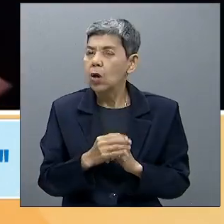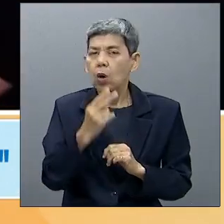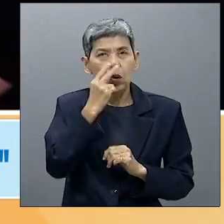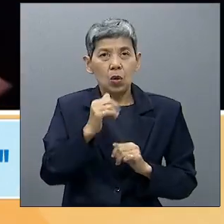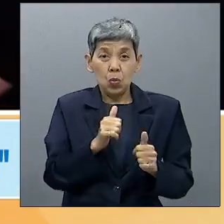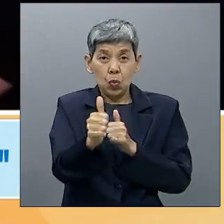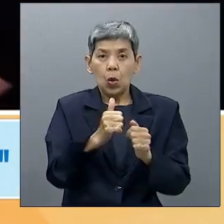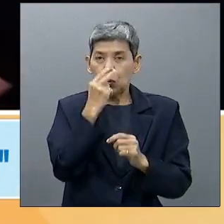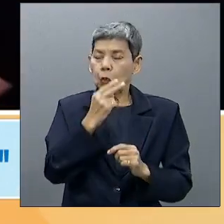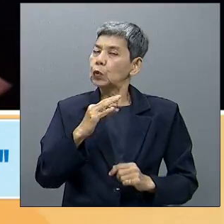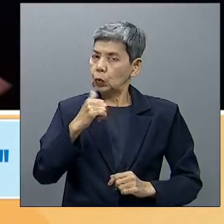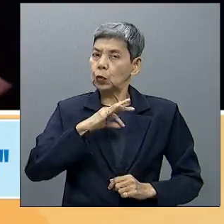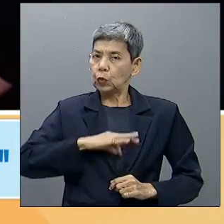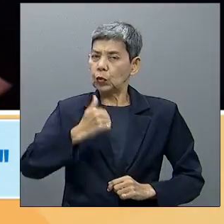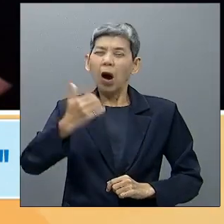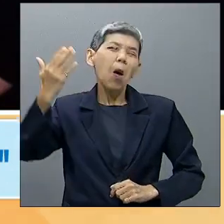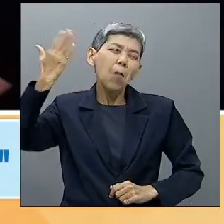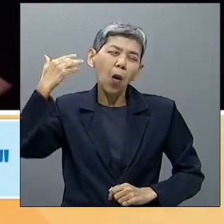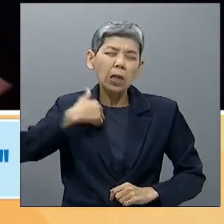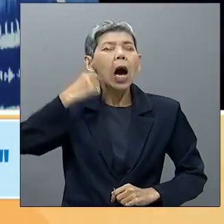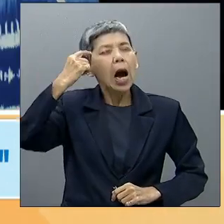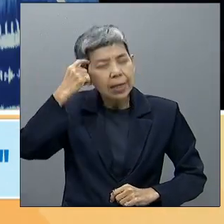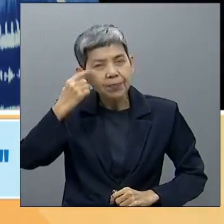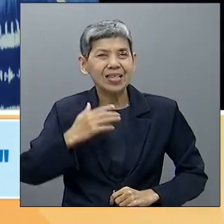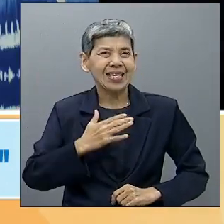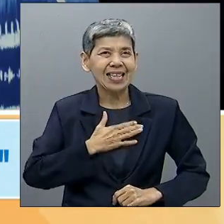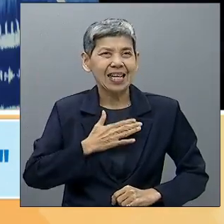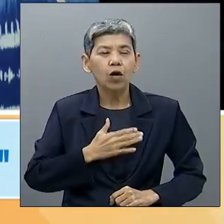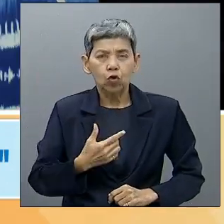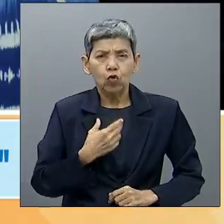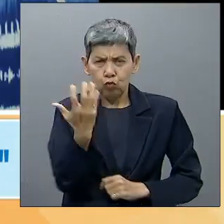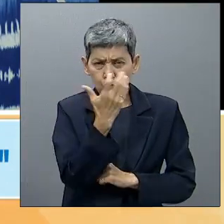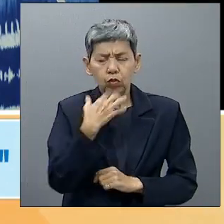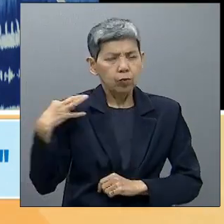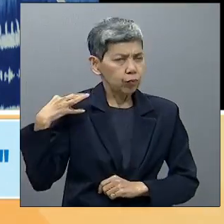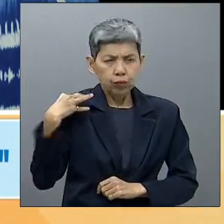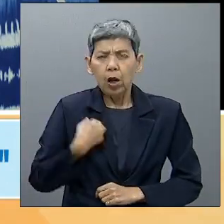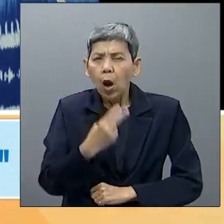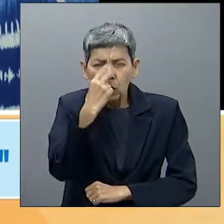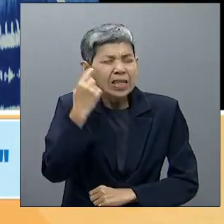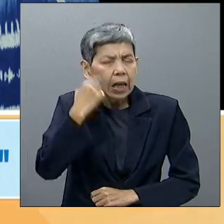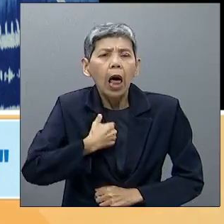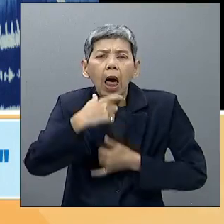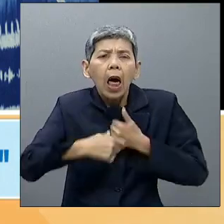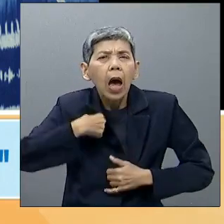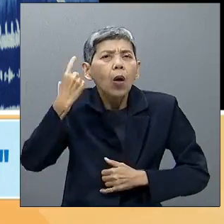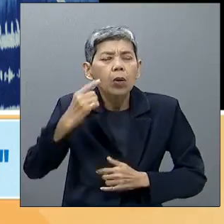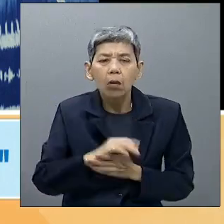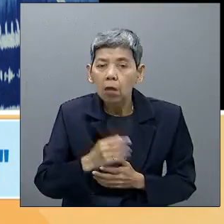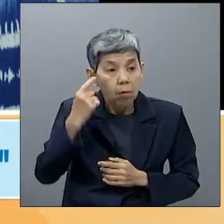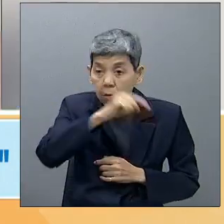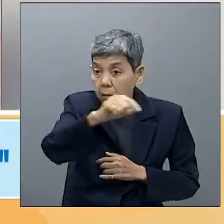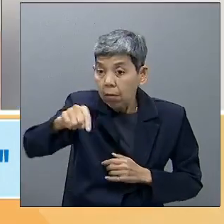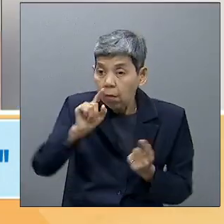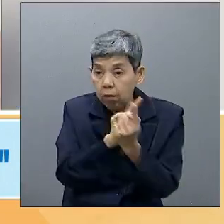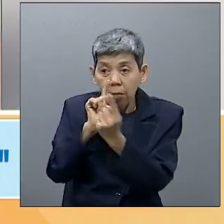ประกวดนางงามสนุกขึ้นเมื่อก่อนเนี้ยพี่เข้าใจว่าพี่เนี่ยเป็นคนที่ชอบดูนางงามอยู่คนเดียวด้วยซ้ำ เพราะว่าเราไม่ รู้จัก